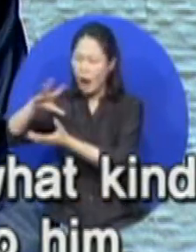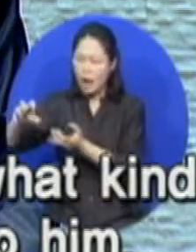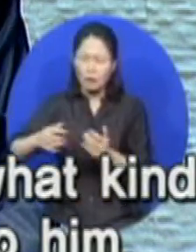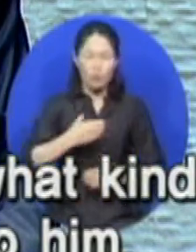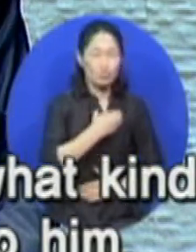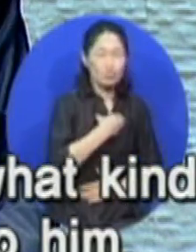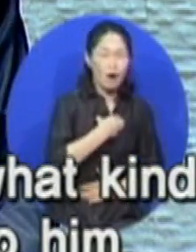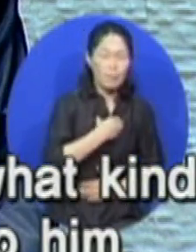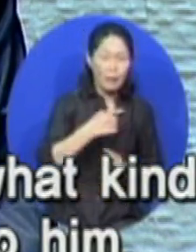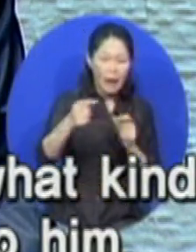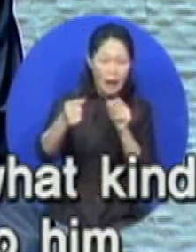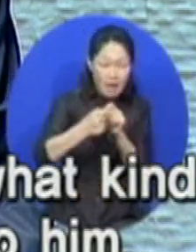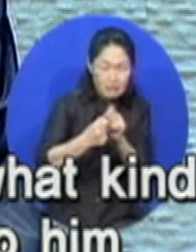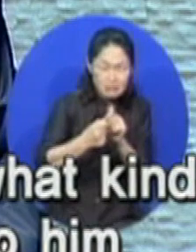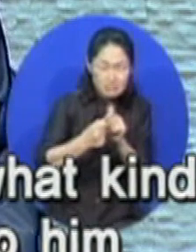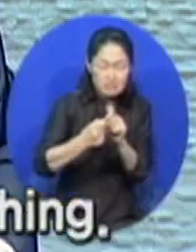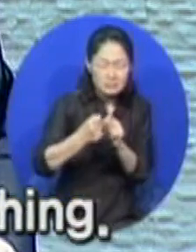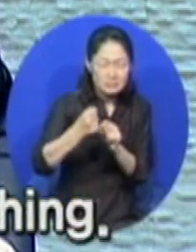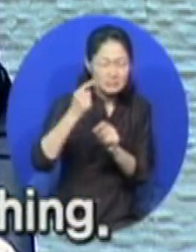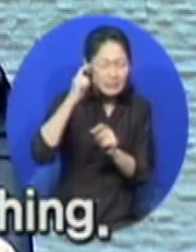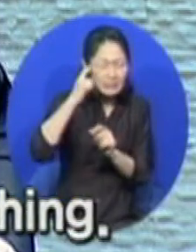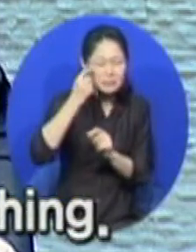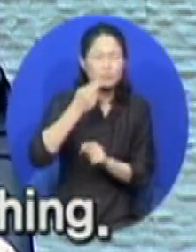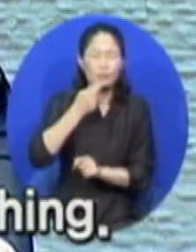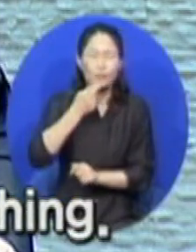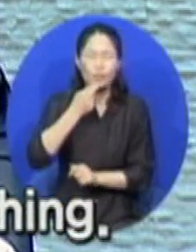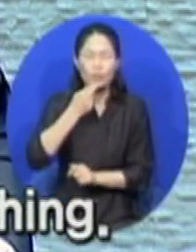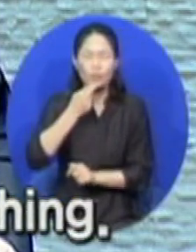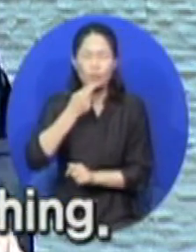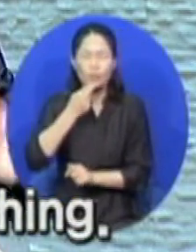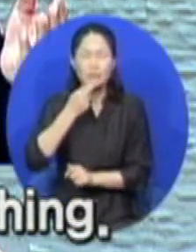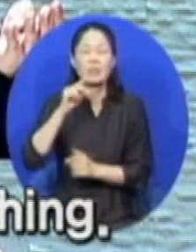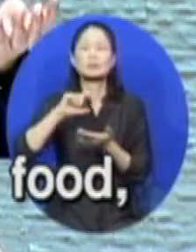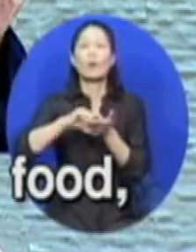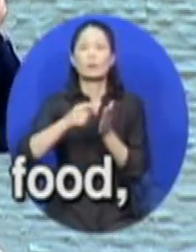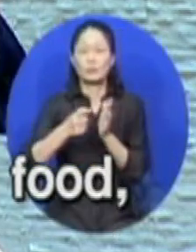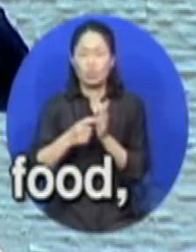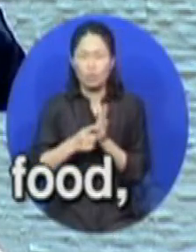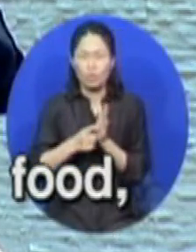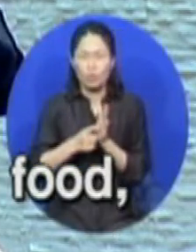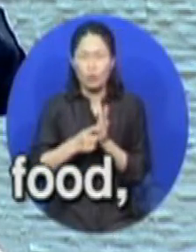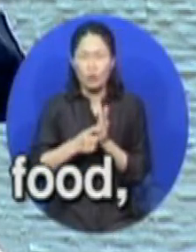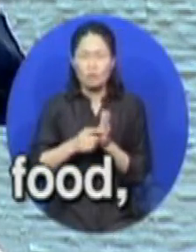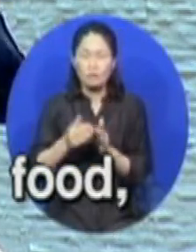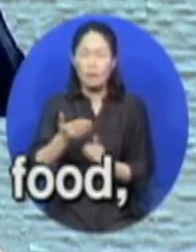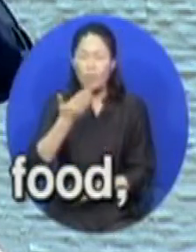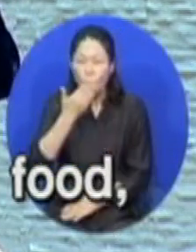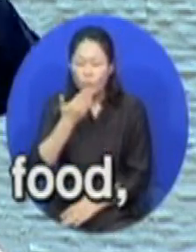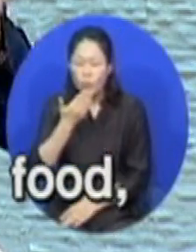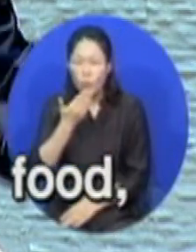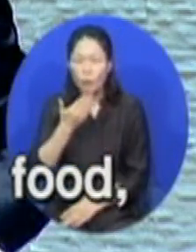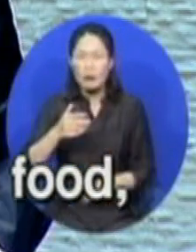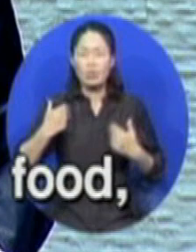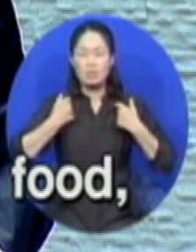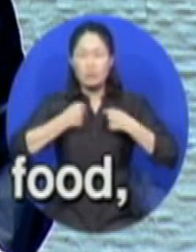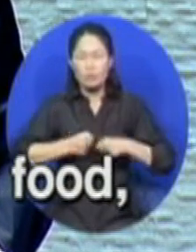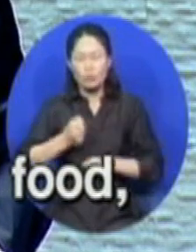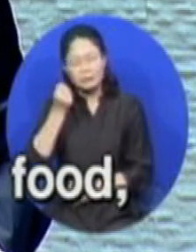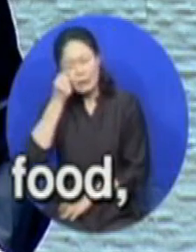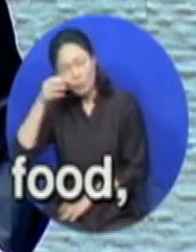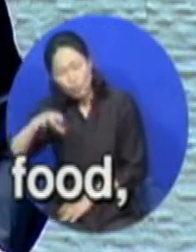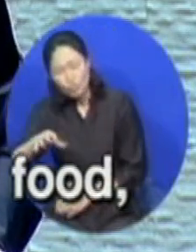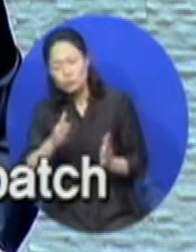상상도 못해요 거지 순리 전도입니다 먹을 것 입을 것 잘 때가 준비 되어져 있지